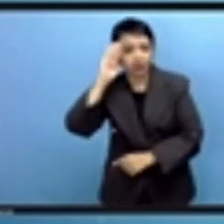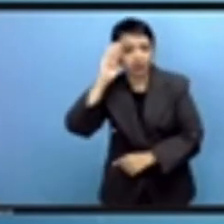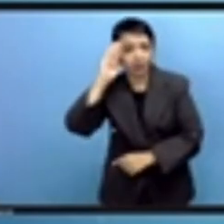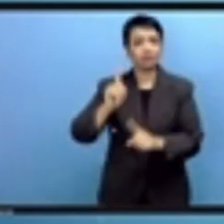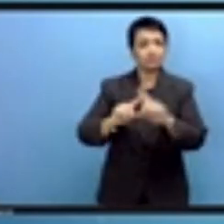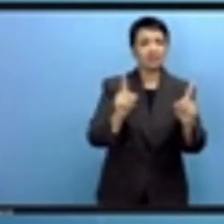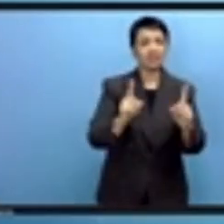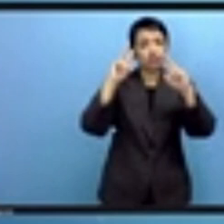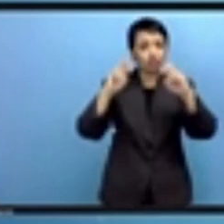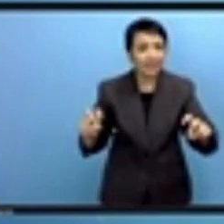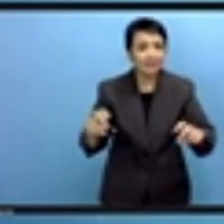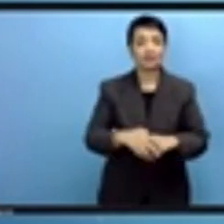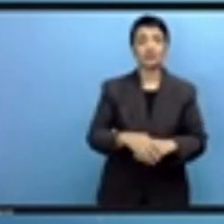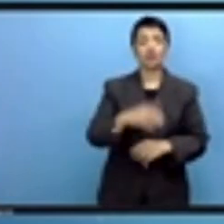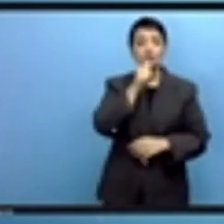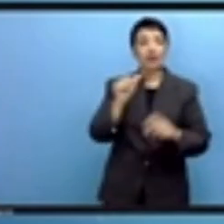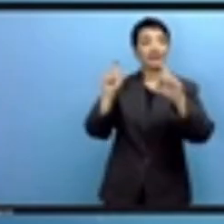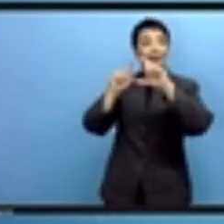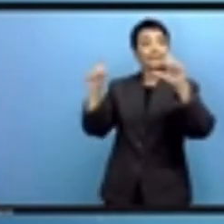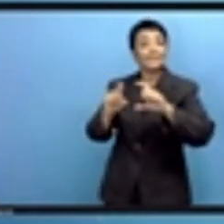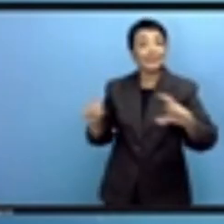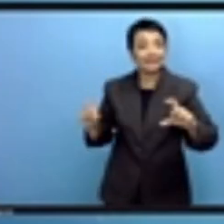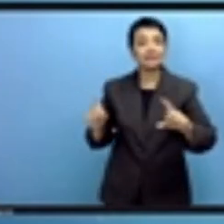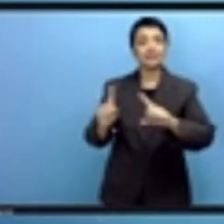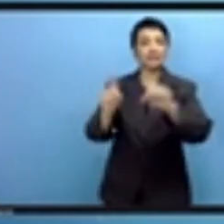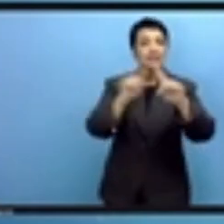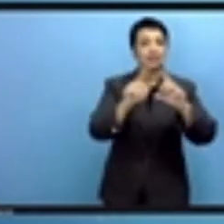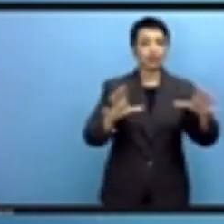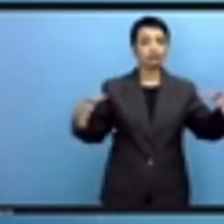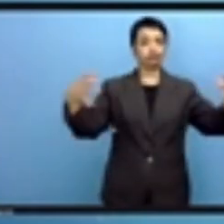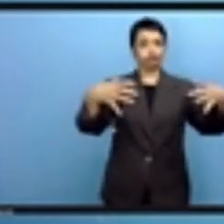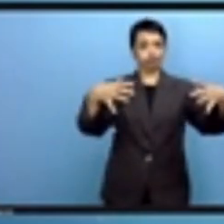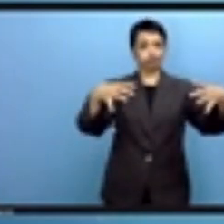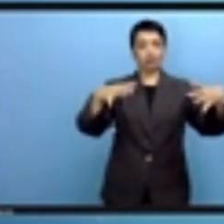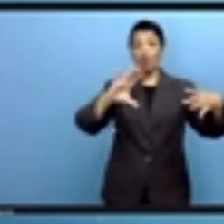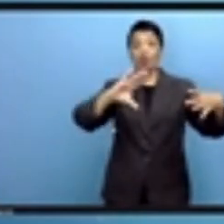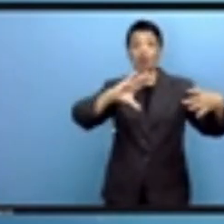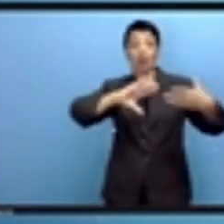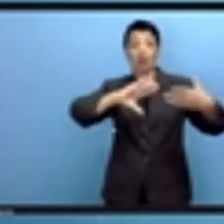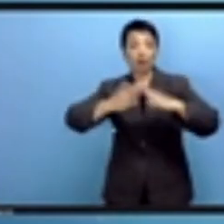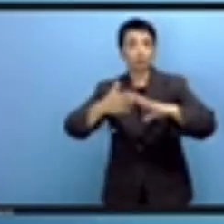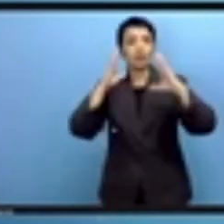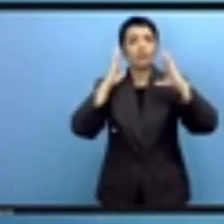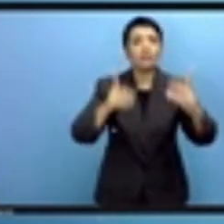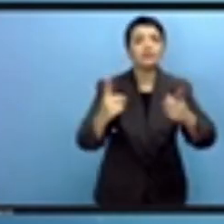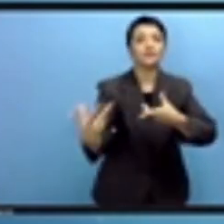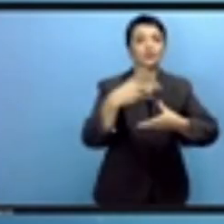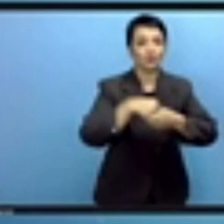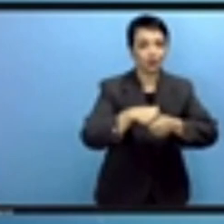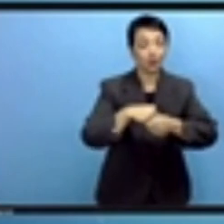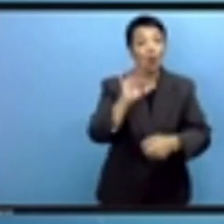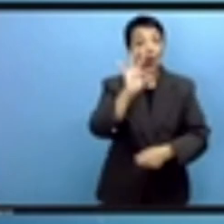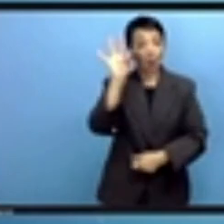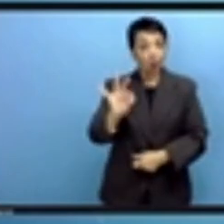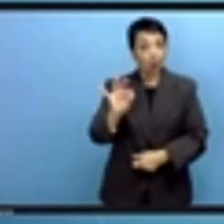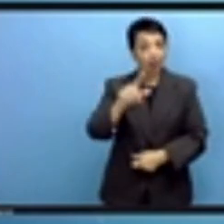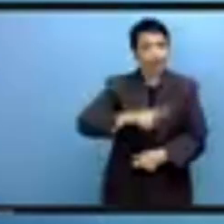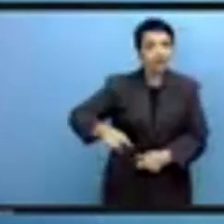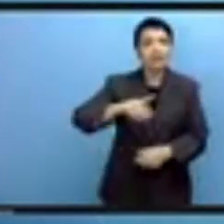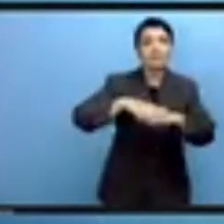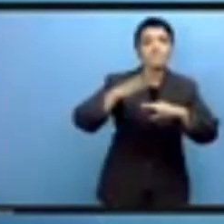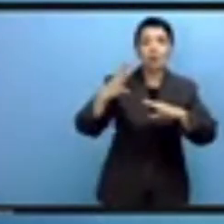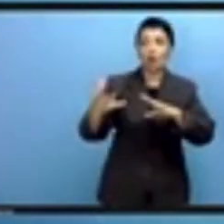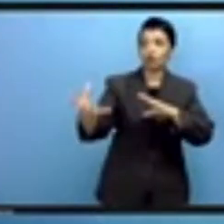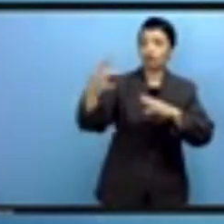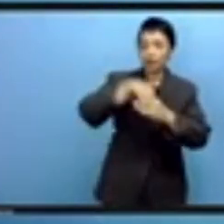从学术界、私营部门，还有技术社群、公民社会，都能扮